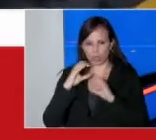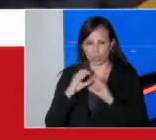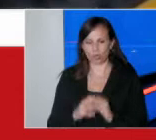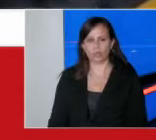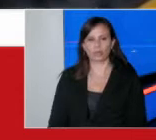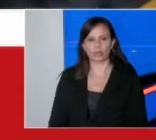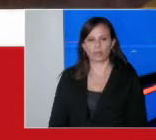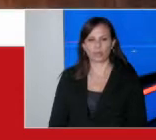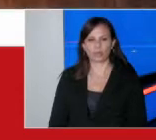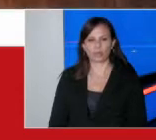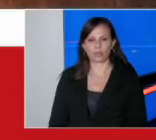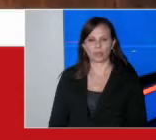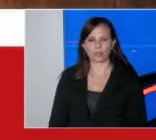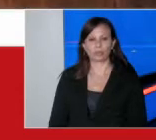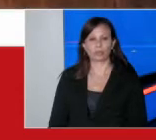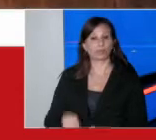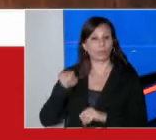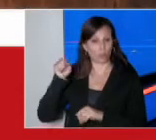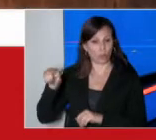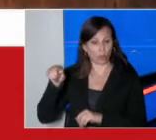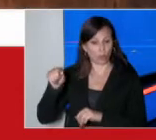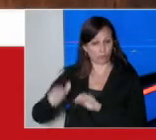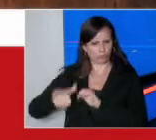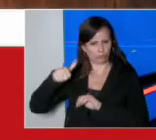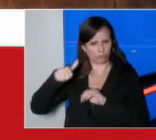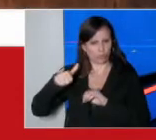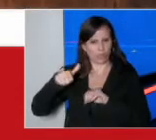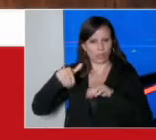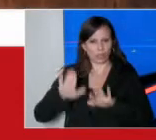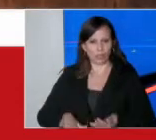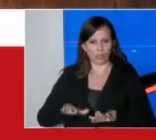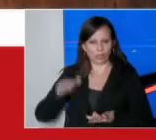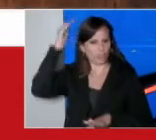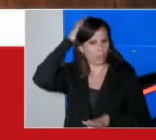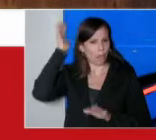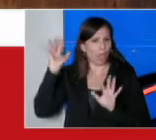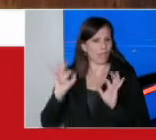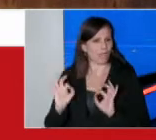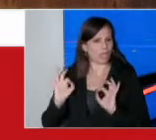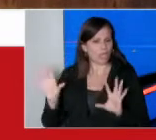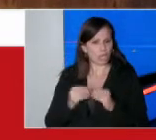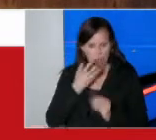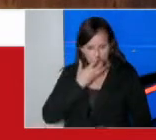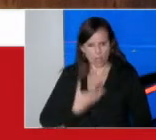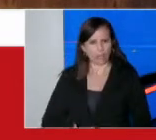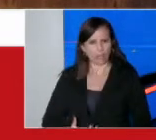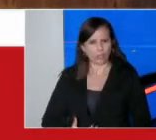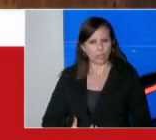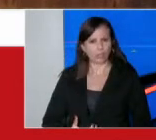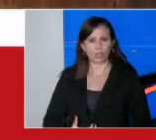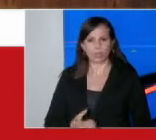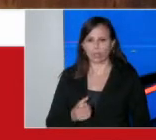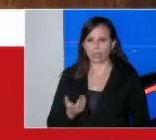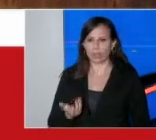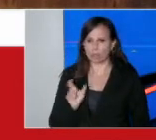כמה דברים, הנה. הוא ישב כמו איזה פריץ, בלי כיפה, עם אדמו"רים, עם רבנים, עם המילים